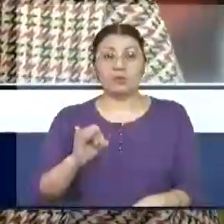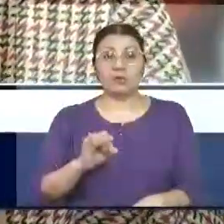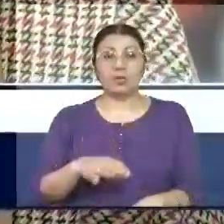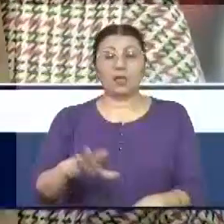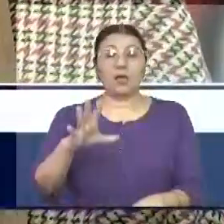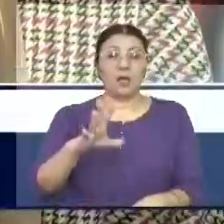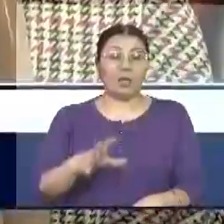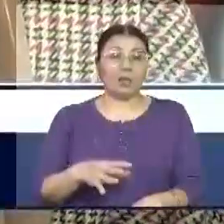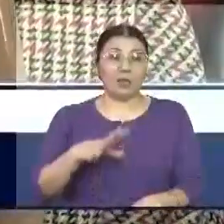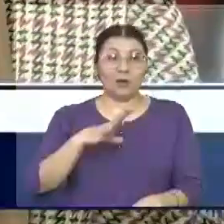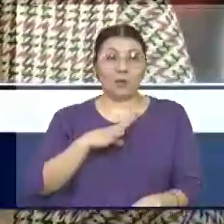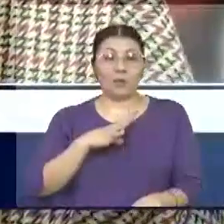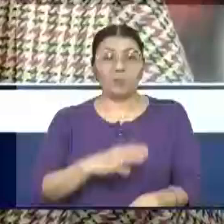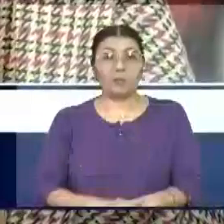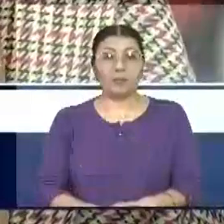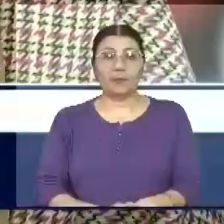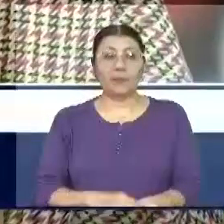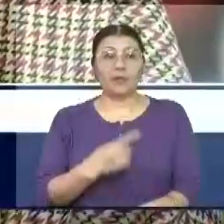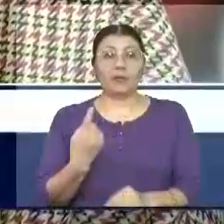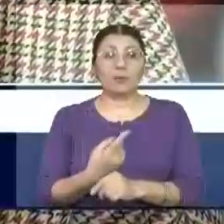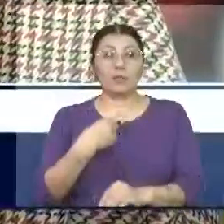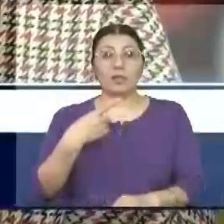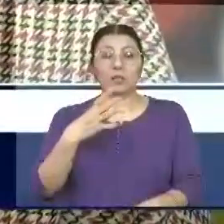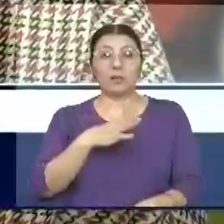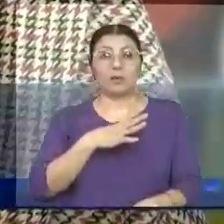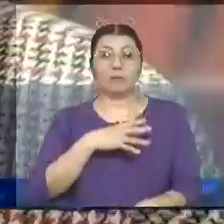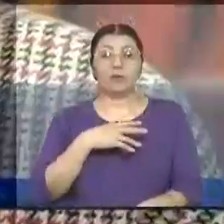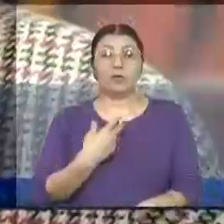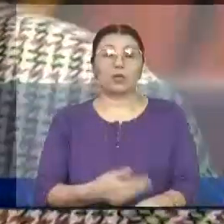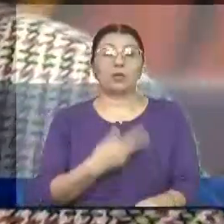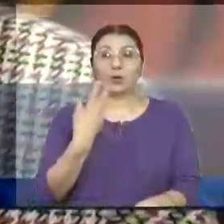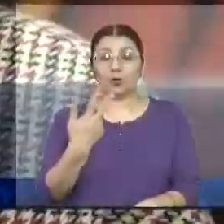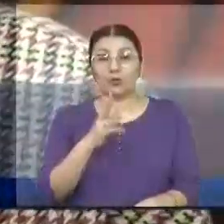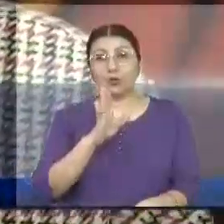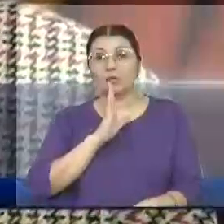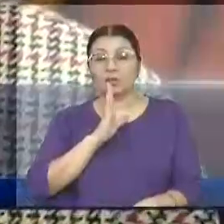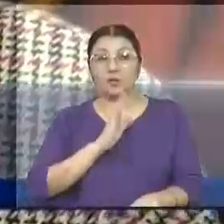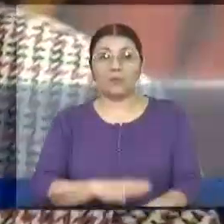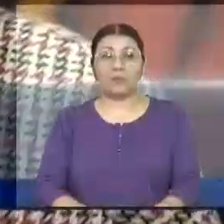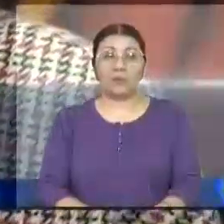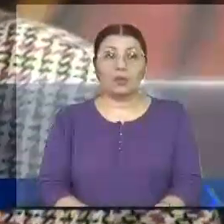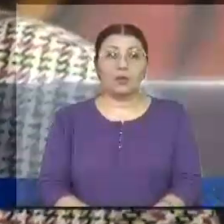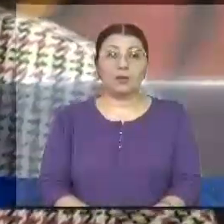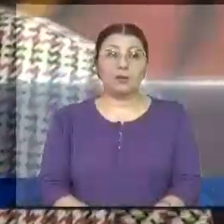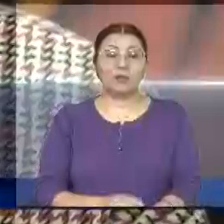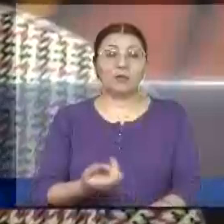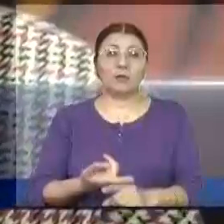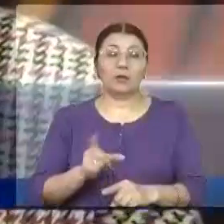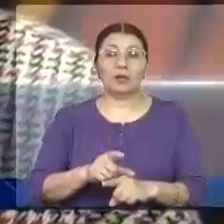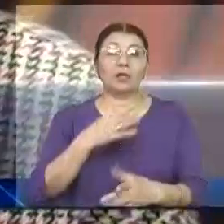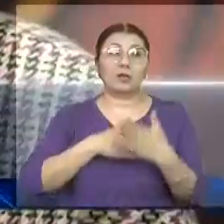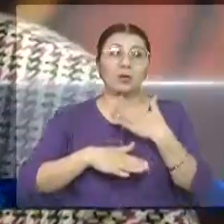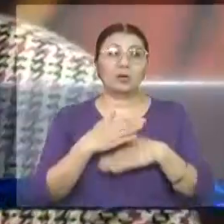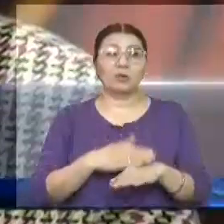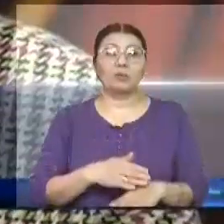кезімде маған бірден айтқан болатын үшеуім деп. Таң қалдым шына керек, қатты қуандым,